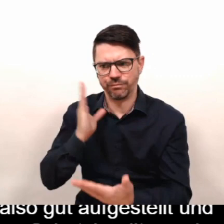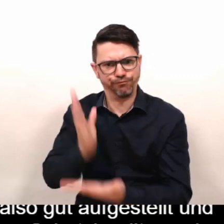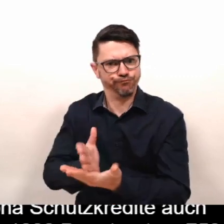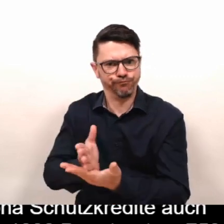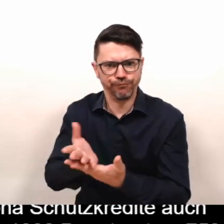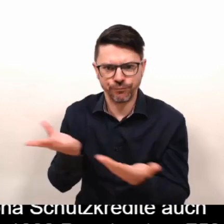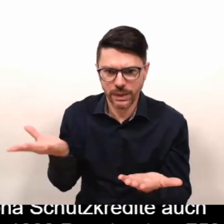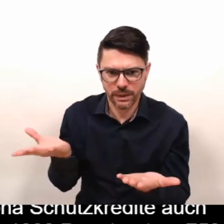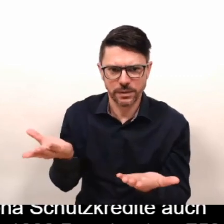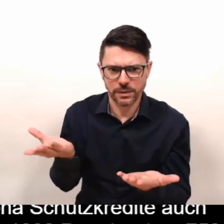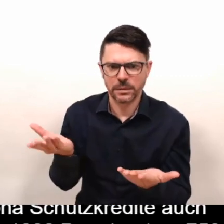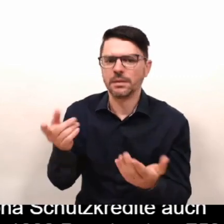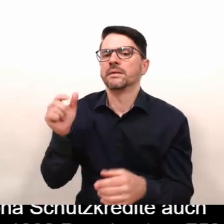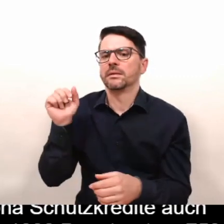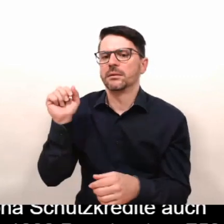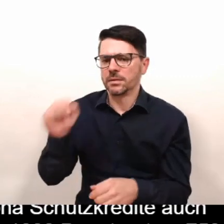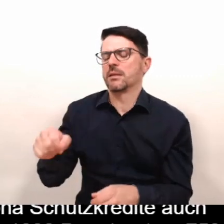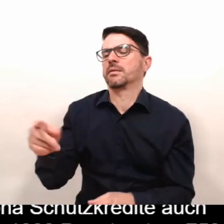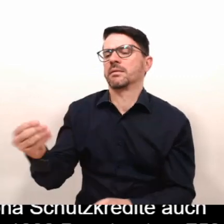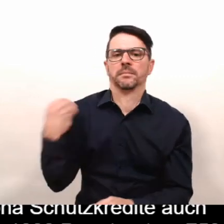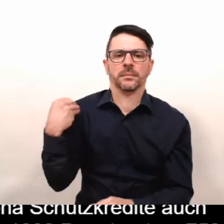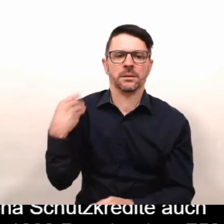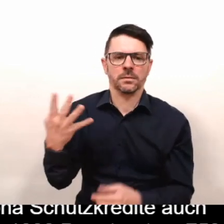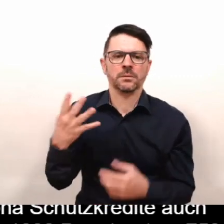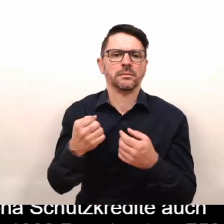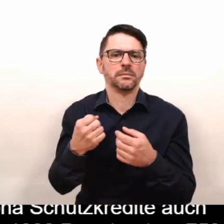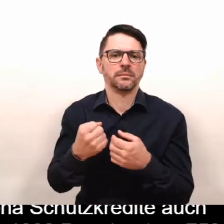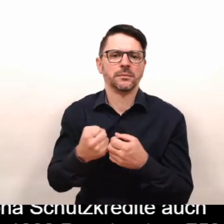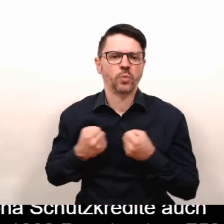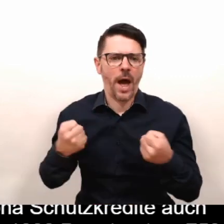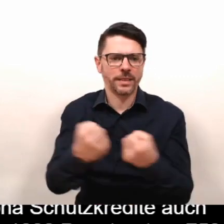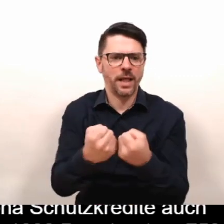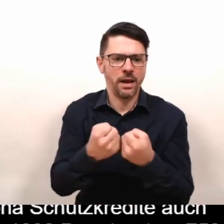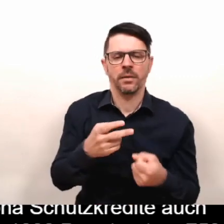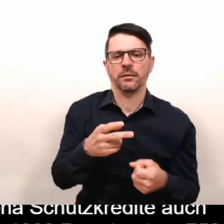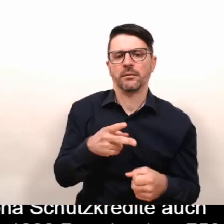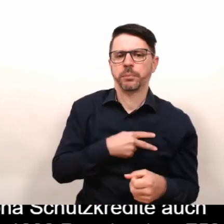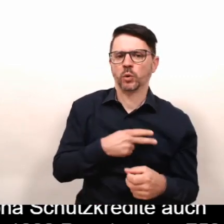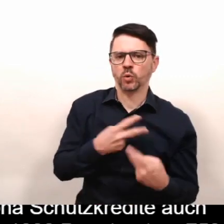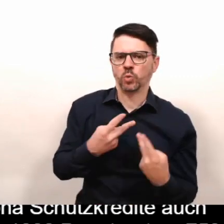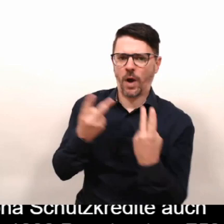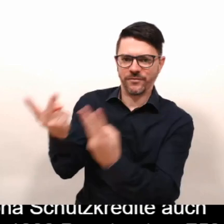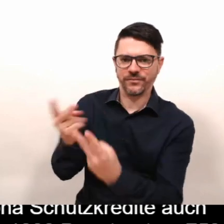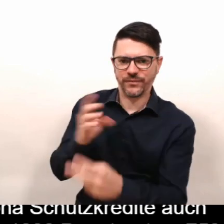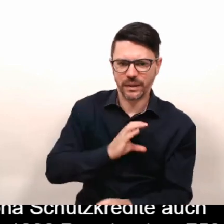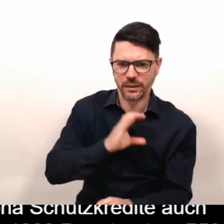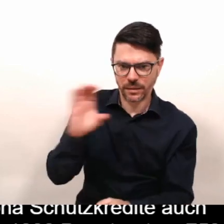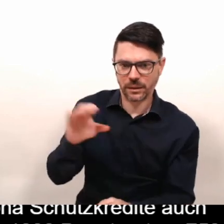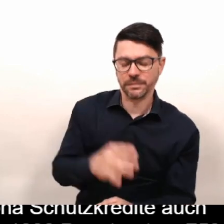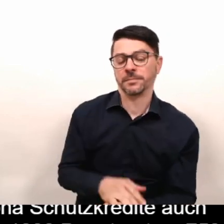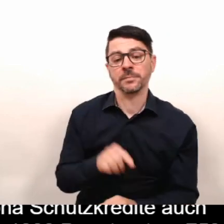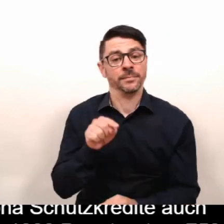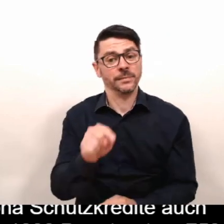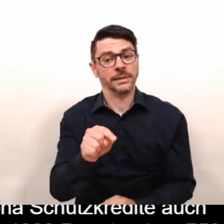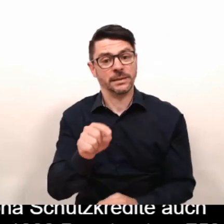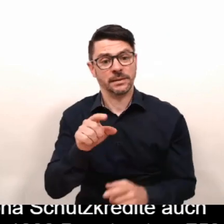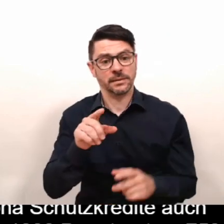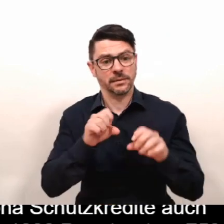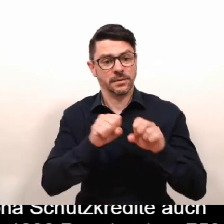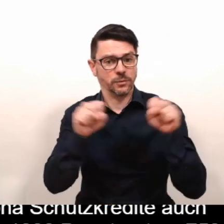eingespielt, ist personell gut aufgestellt und kein Unternehmer muss lange auf Kredite warten, wenn er